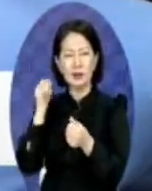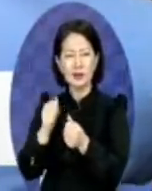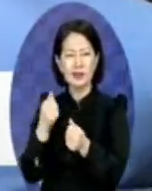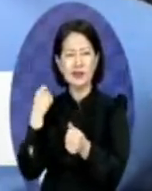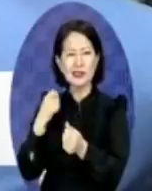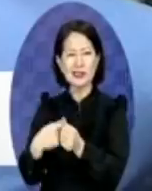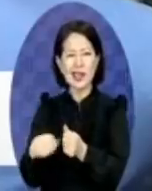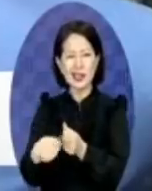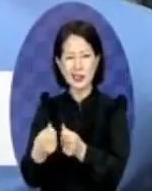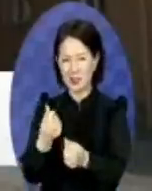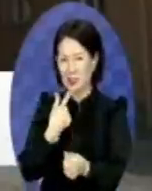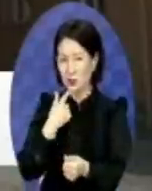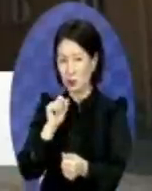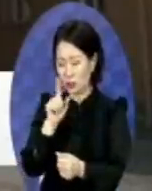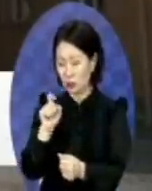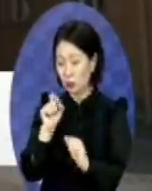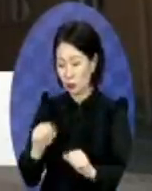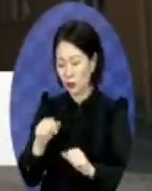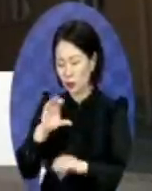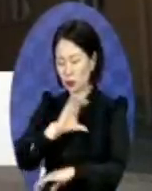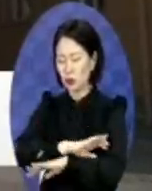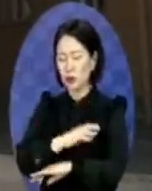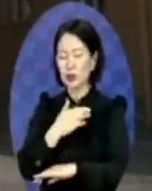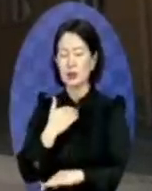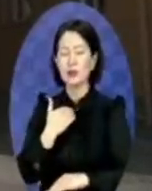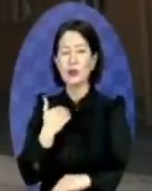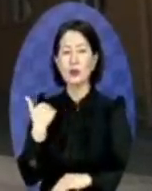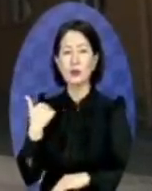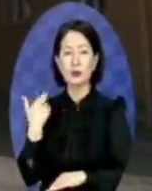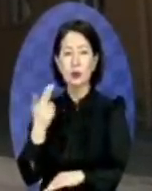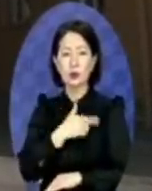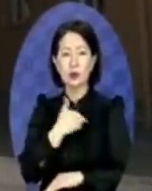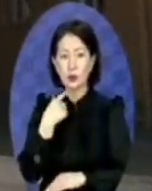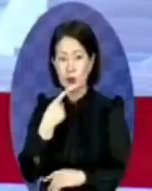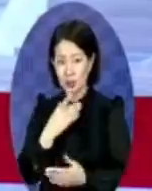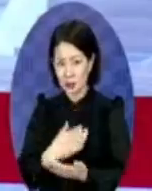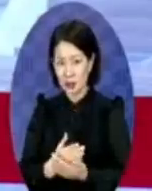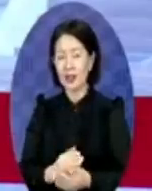гэж сургуулийн удирдлагууд хэлж байсан юм.